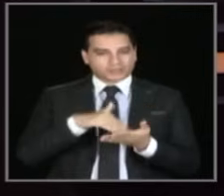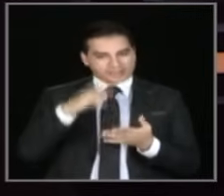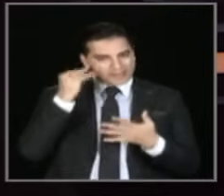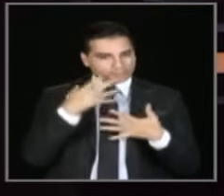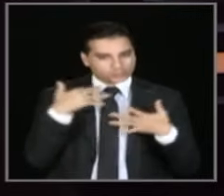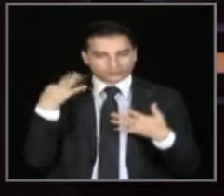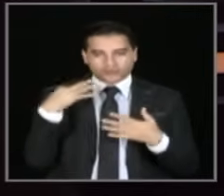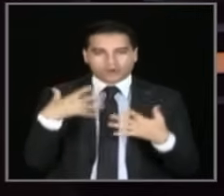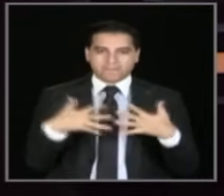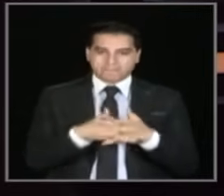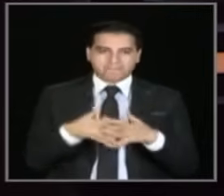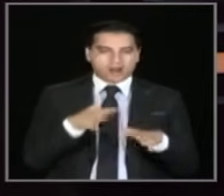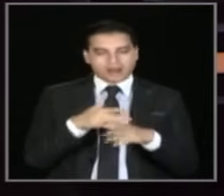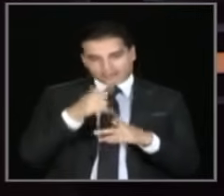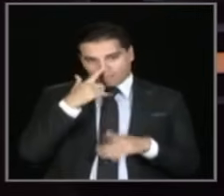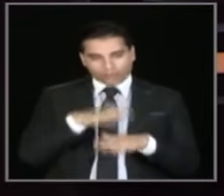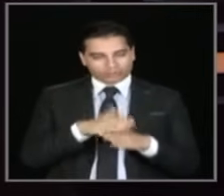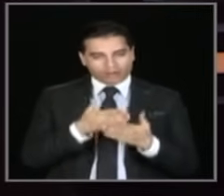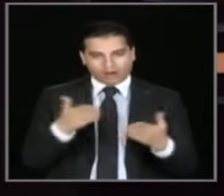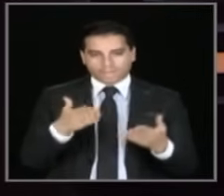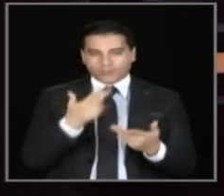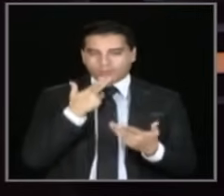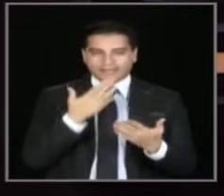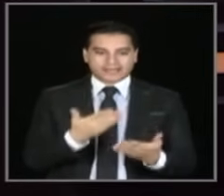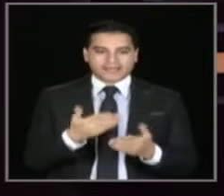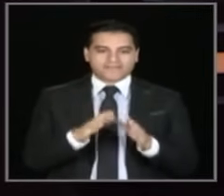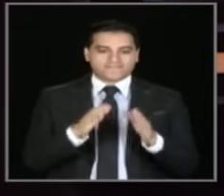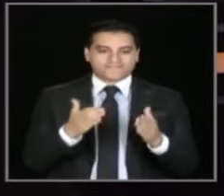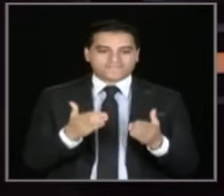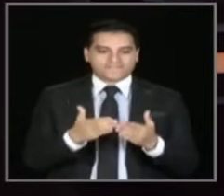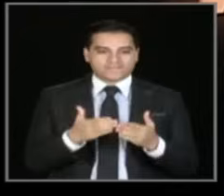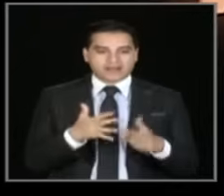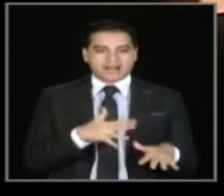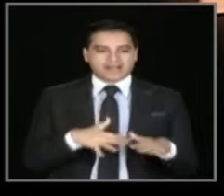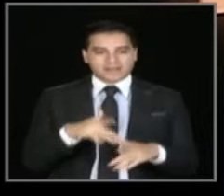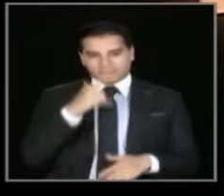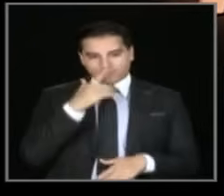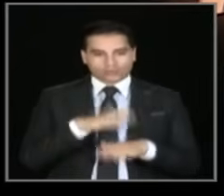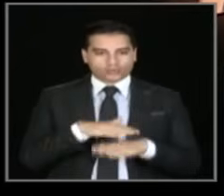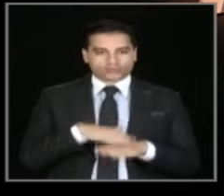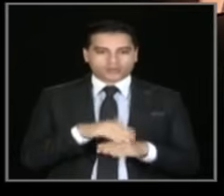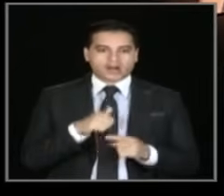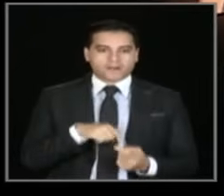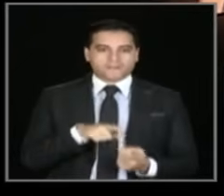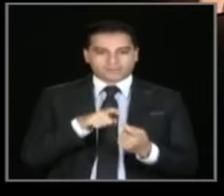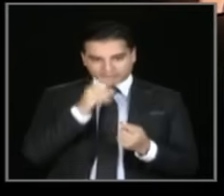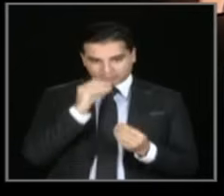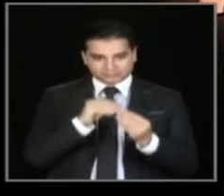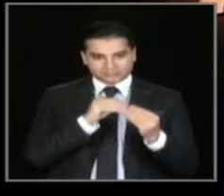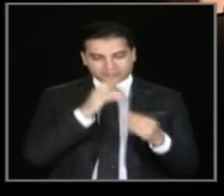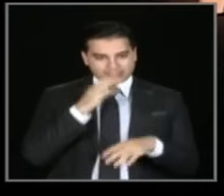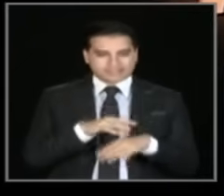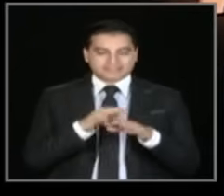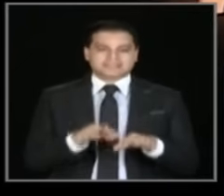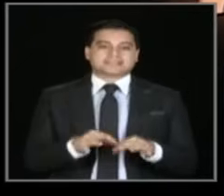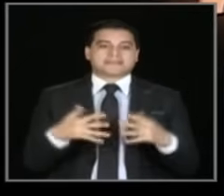اللي هيكسب، هم ناس محترمه جدا ويستحقوا كل خير، وبرده وايت ستون المجموعه كلها ناس محترمه الحقيقه، وتعرفنا على ناس جديده فيها كنا اول